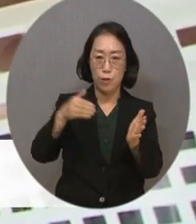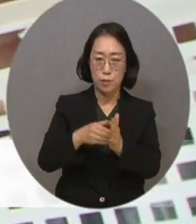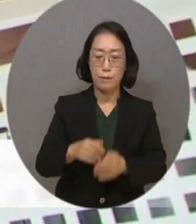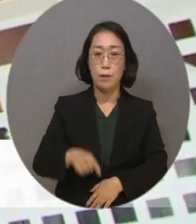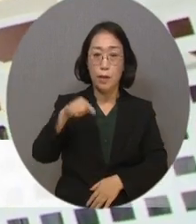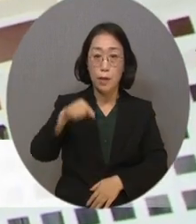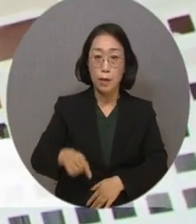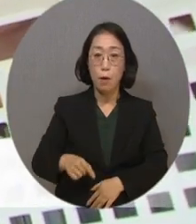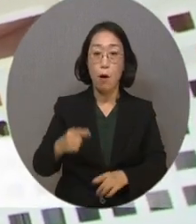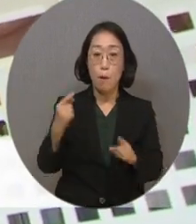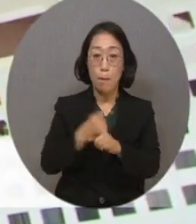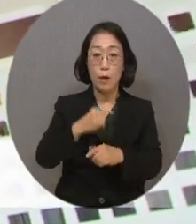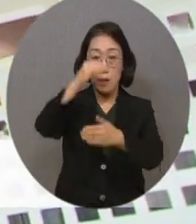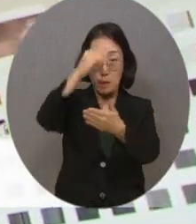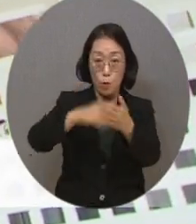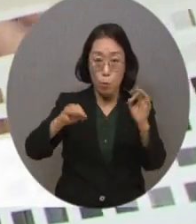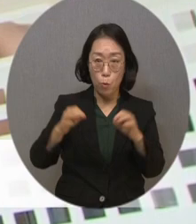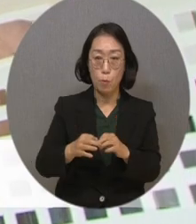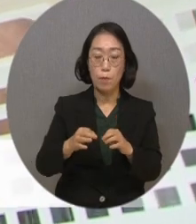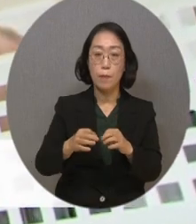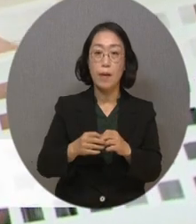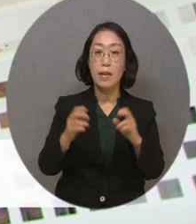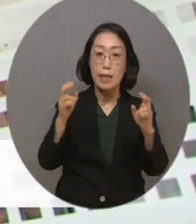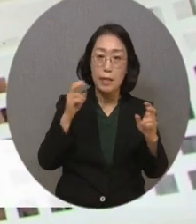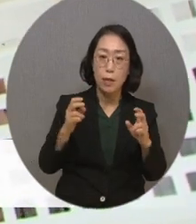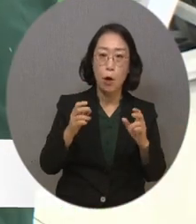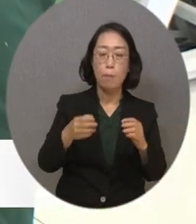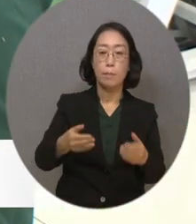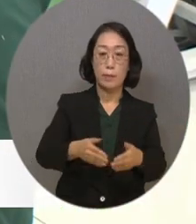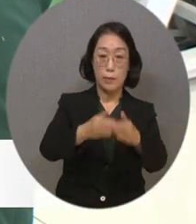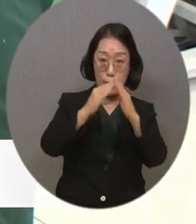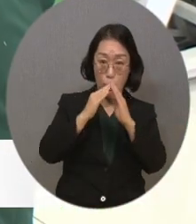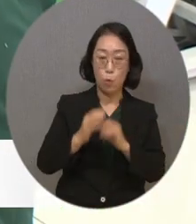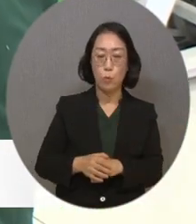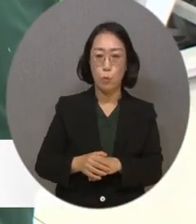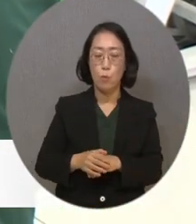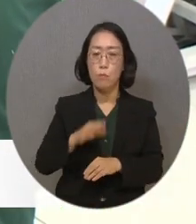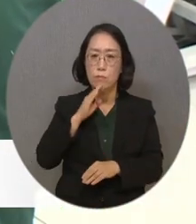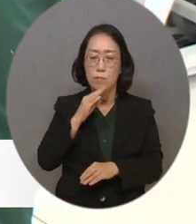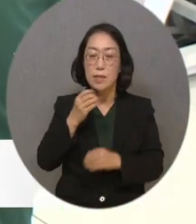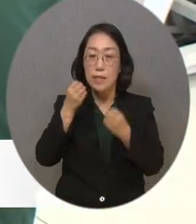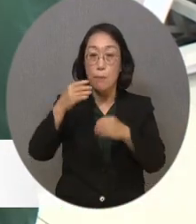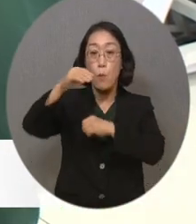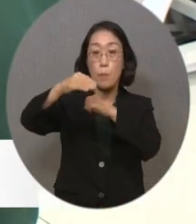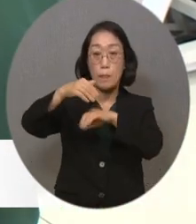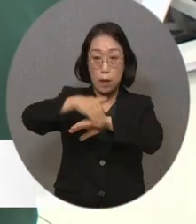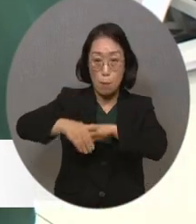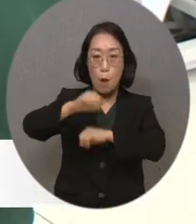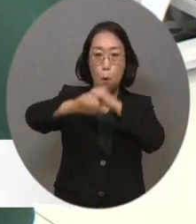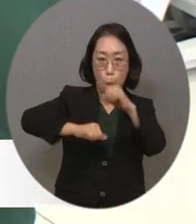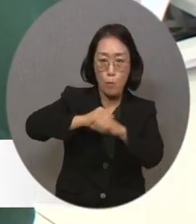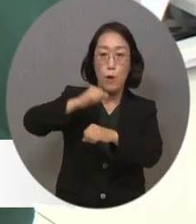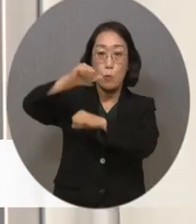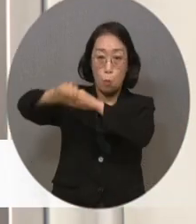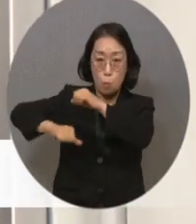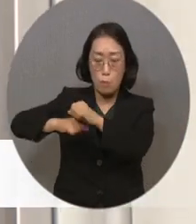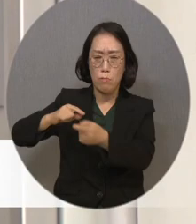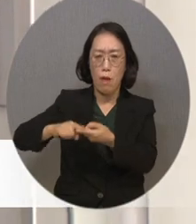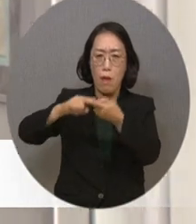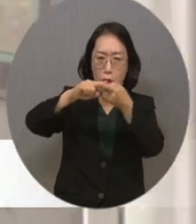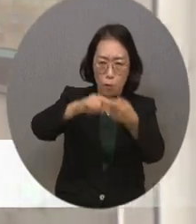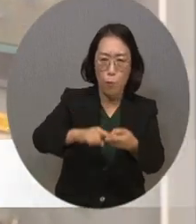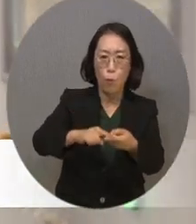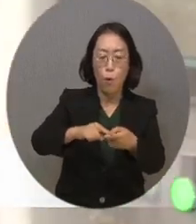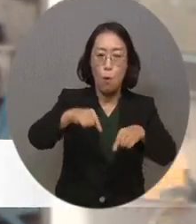계정은 장애인의 창업 및 장애인 기업 활동 촉진에 관한 기본 계획을 5년마다 수립하 행을